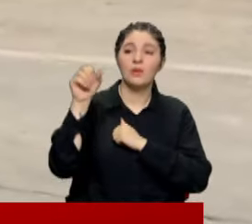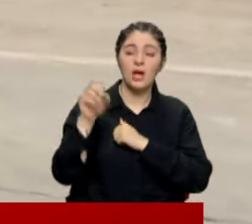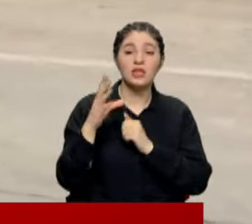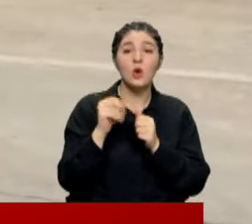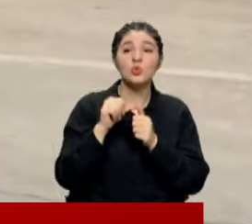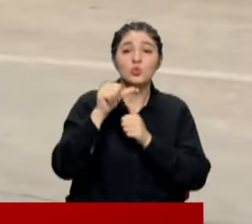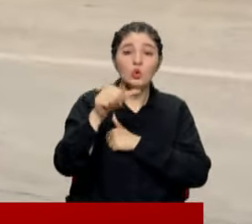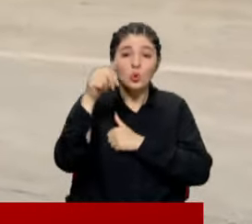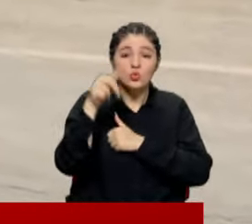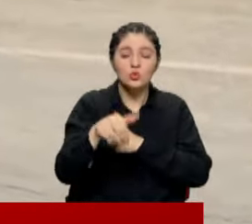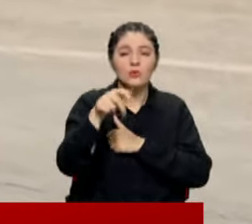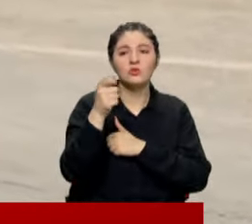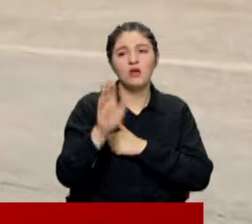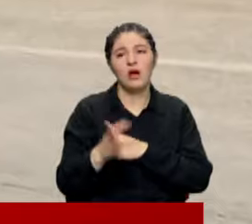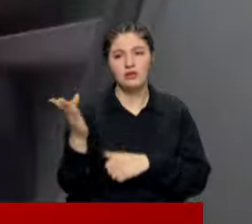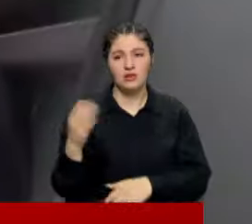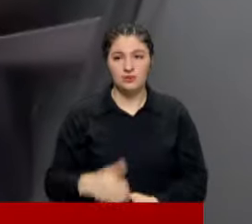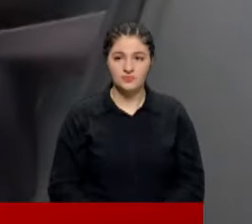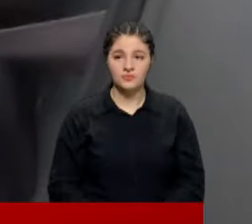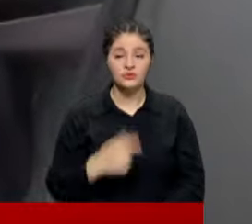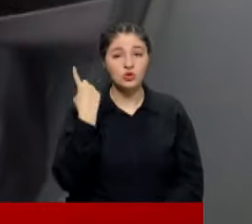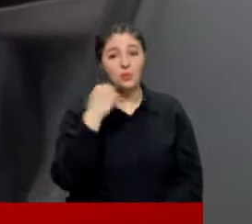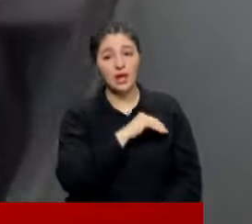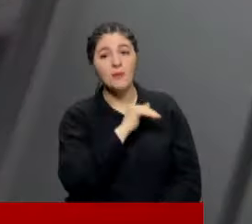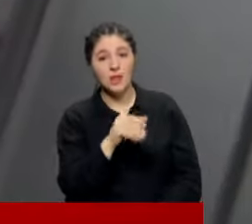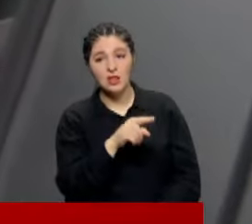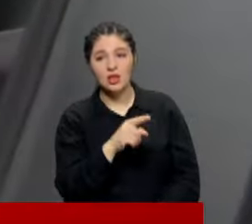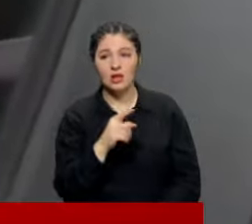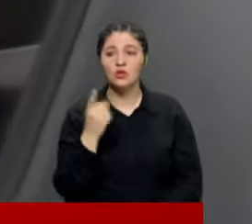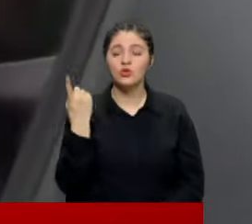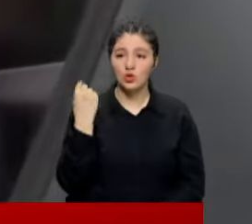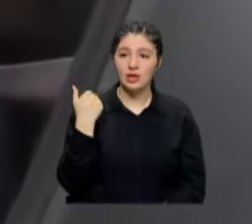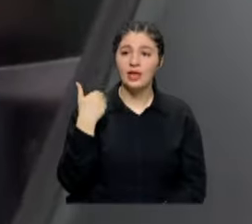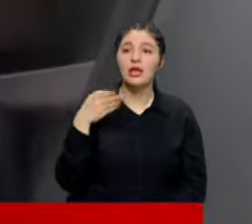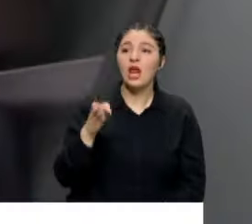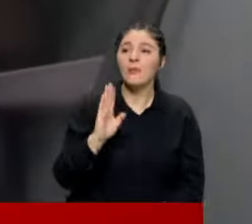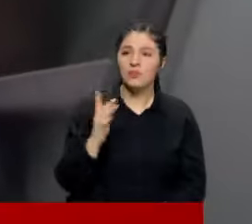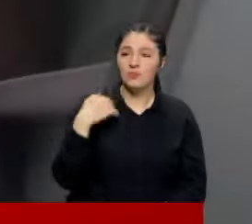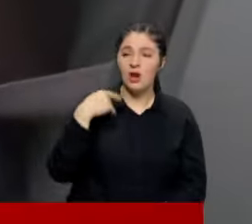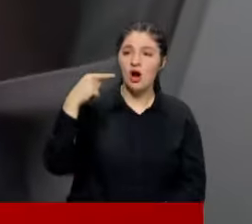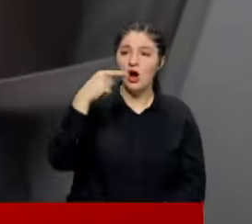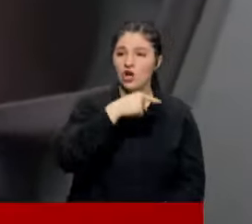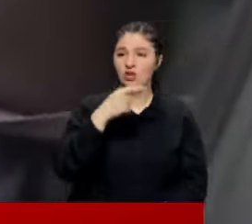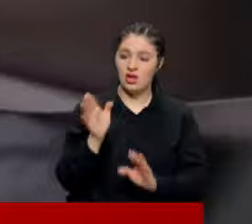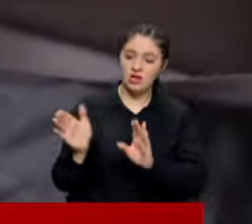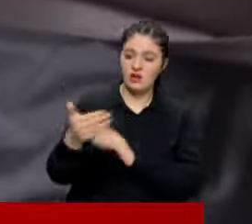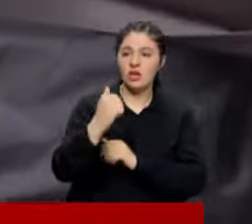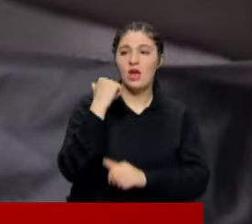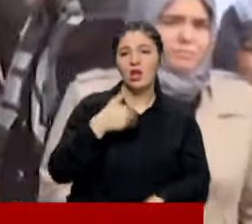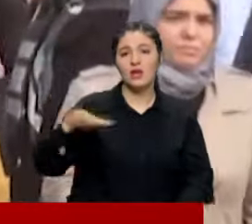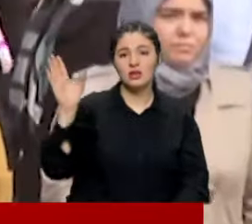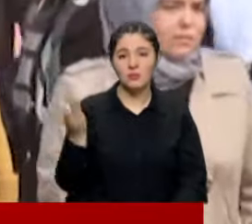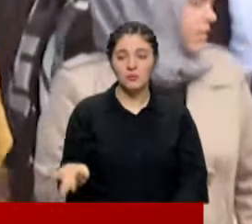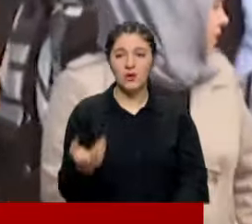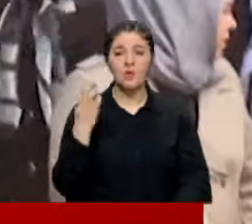daha uzun bir yolu yürümek zorunda kaldılar. Dün peki buraya geldiniz mi siz efendim? Dün buraya giremedim ben. Şu aşağıdaki kavşaktan geri döndüm